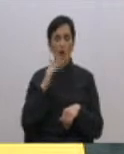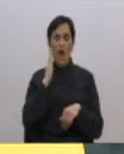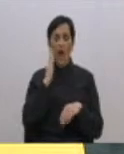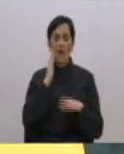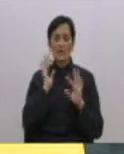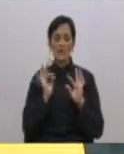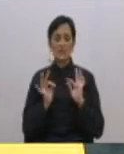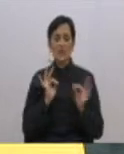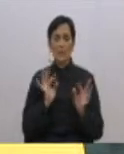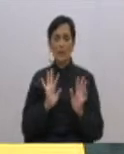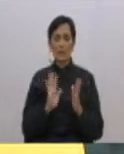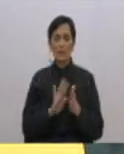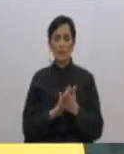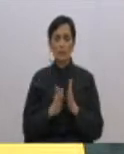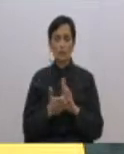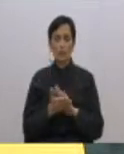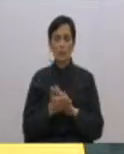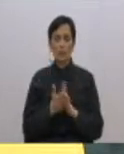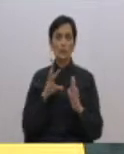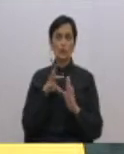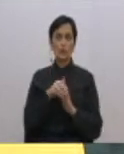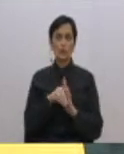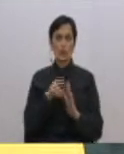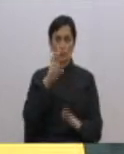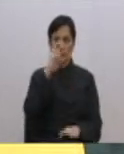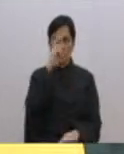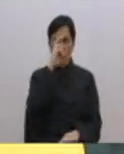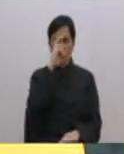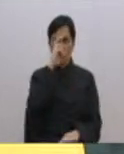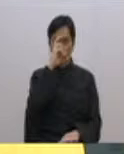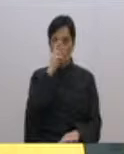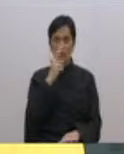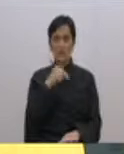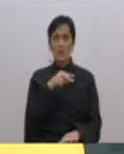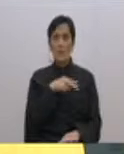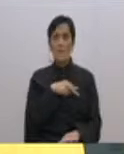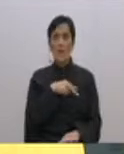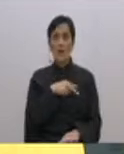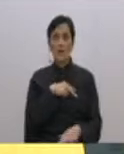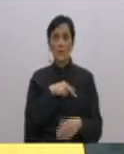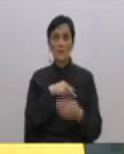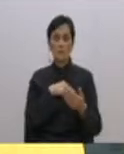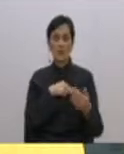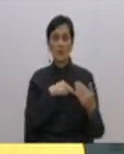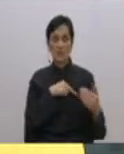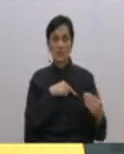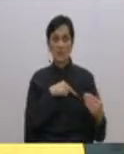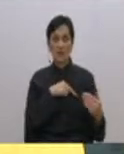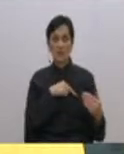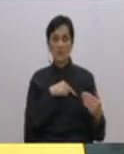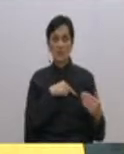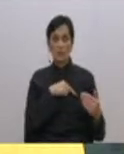არასამართლიან მდგომარეობაში არიან და პარლამენტის მხრიდან.